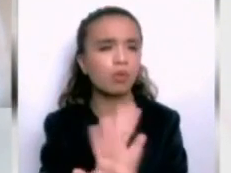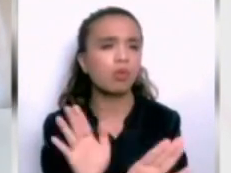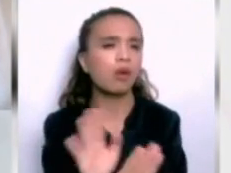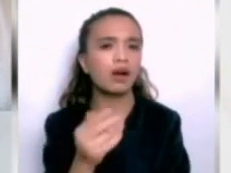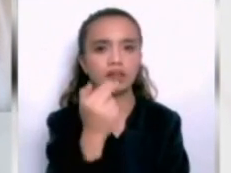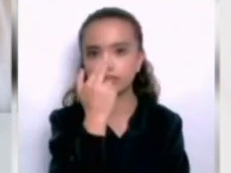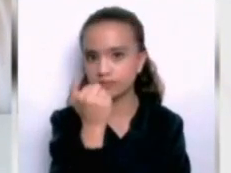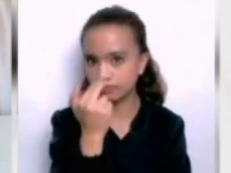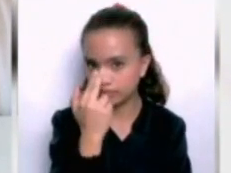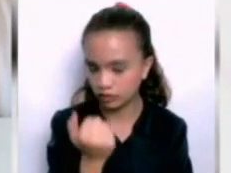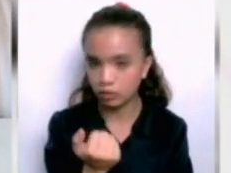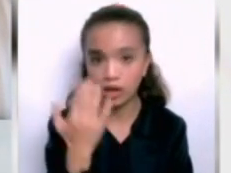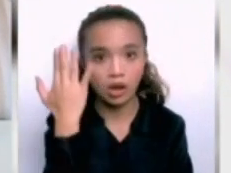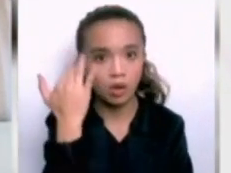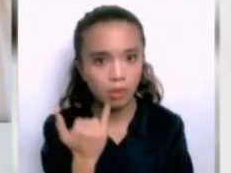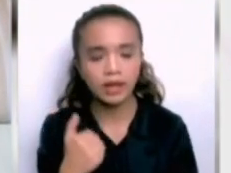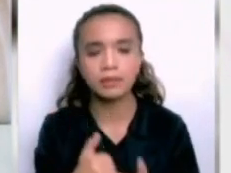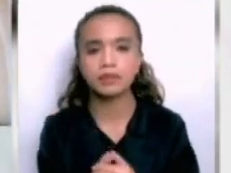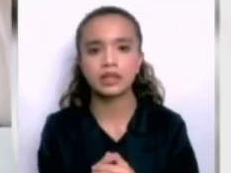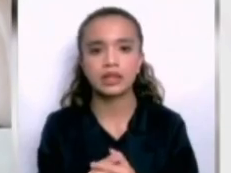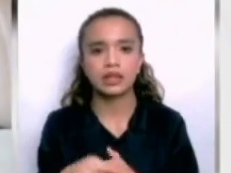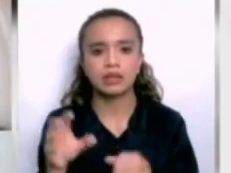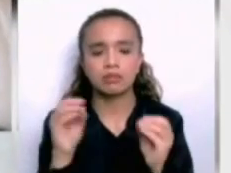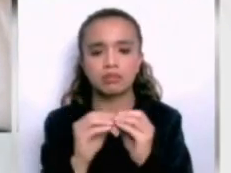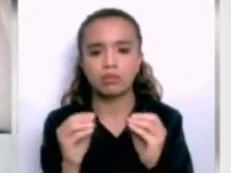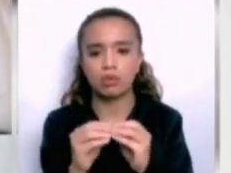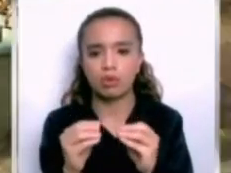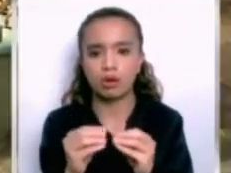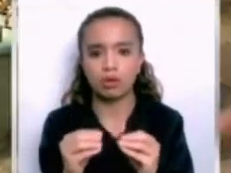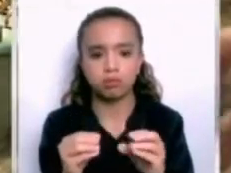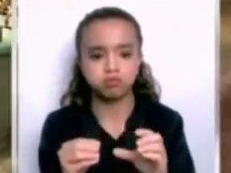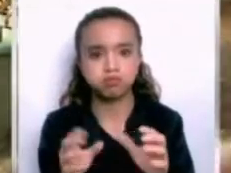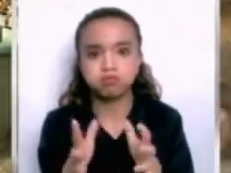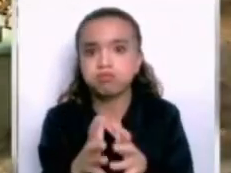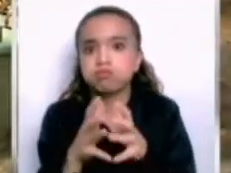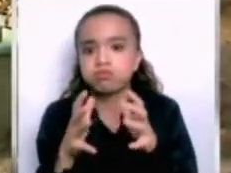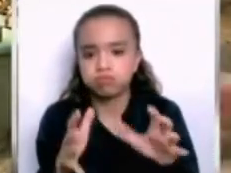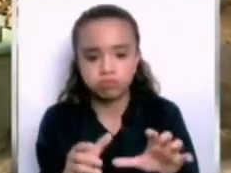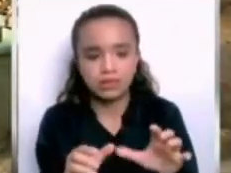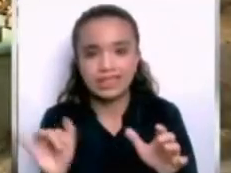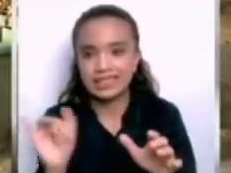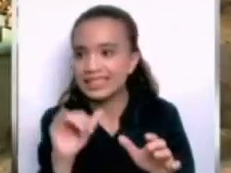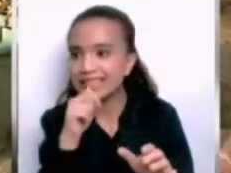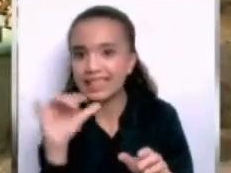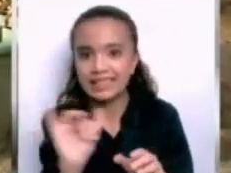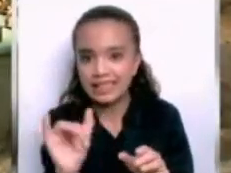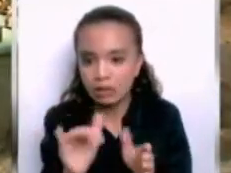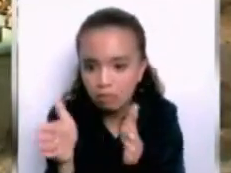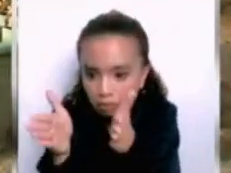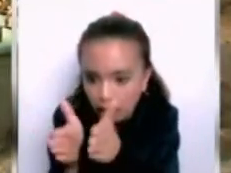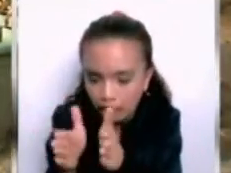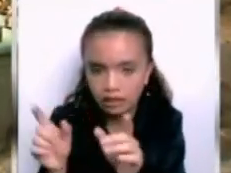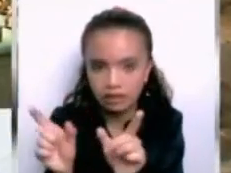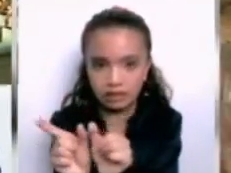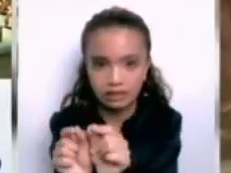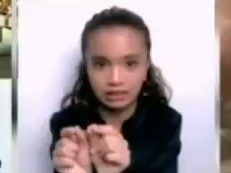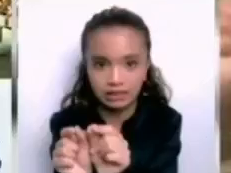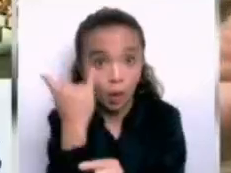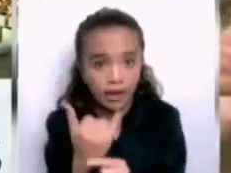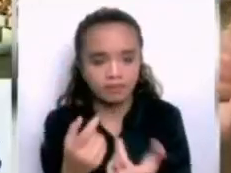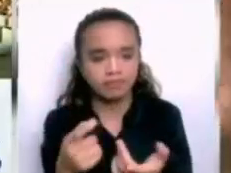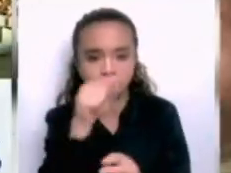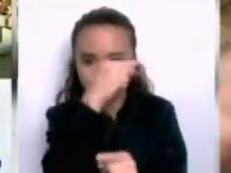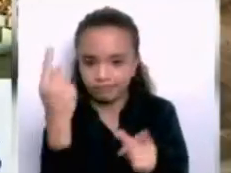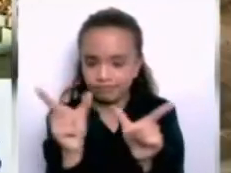malaki ang exotic black ants kumpara sa mga karaniwang langgam di ba pagka invasive siya usually ang bilis din nilang kumalat ang bilis